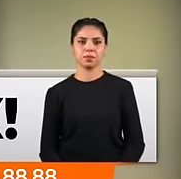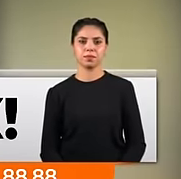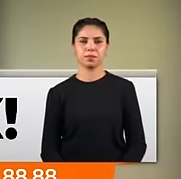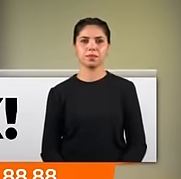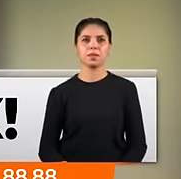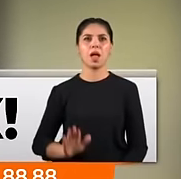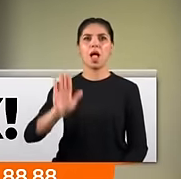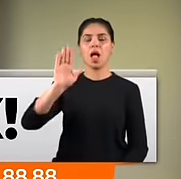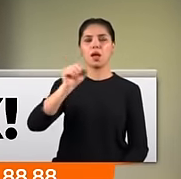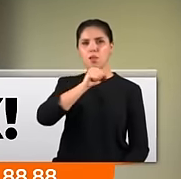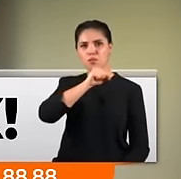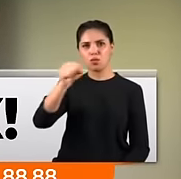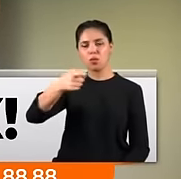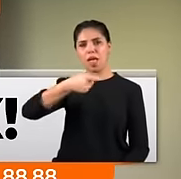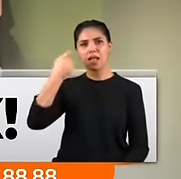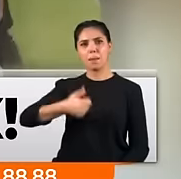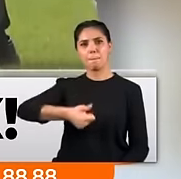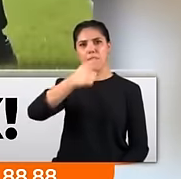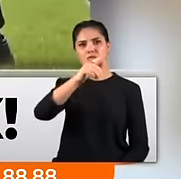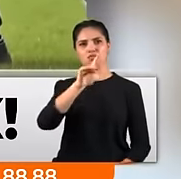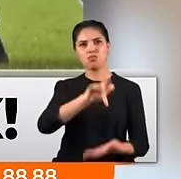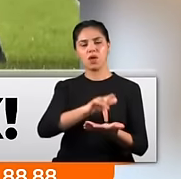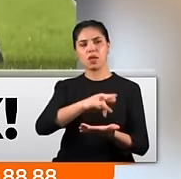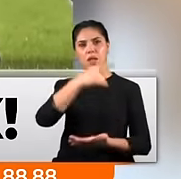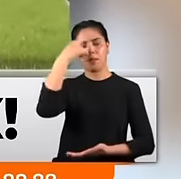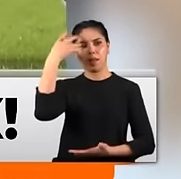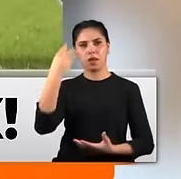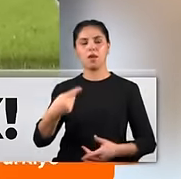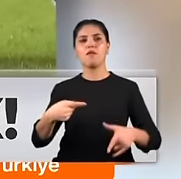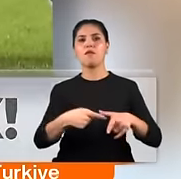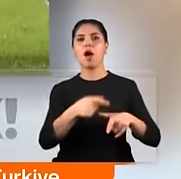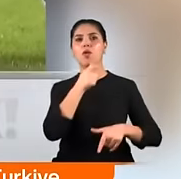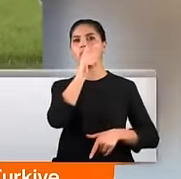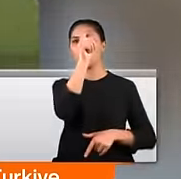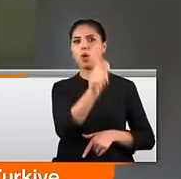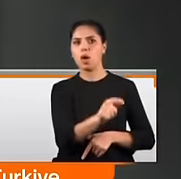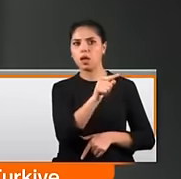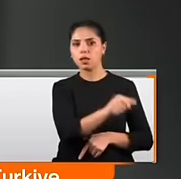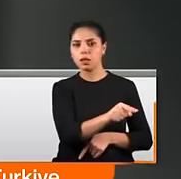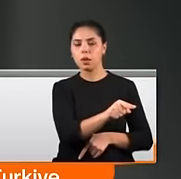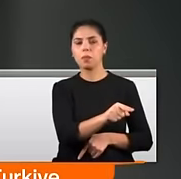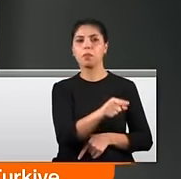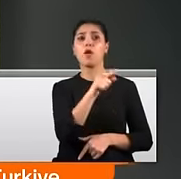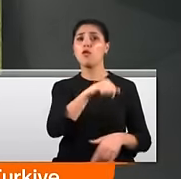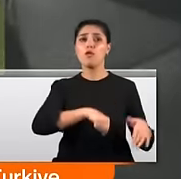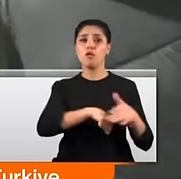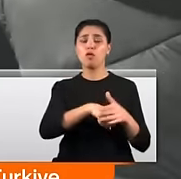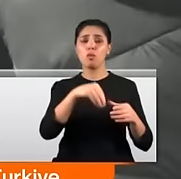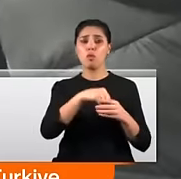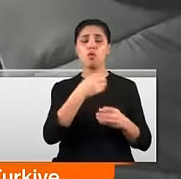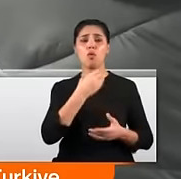Hakeme yumruk atan eski başkanın cezası belli oldu. Faruk Koca futboldan ömür boyu men edildi.